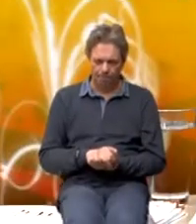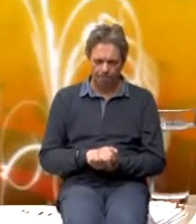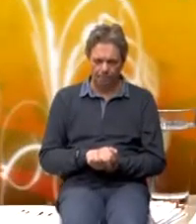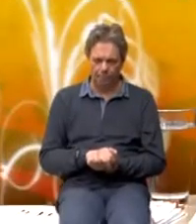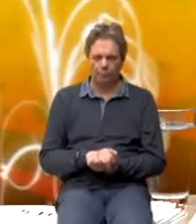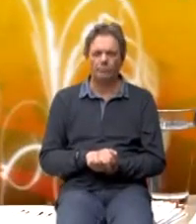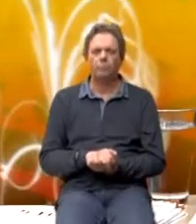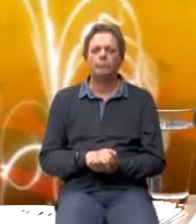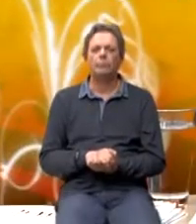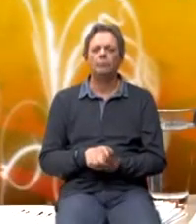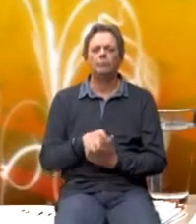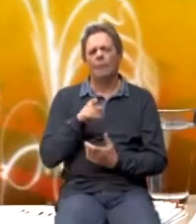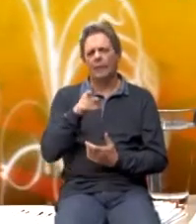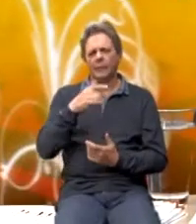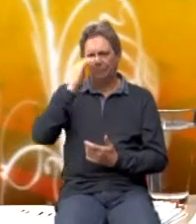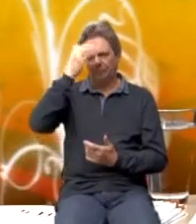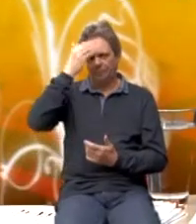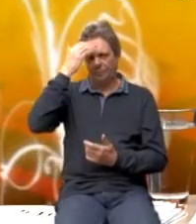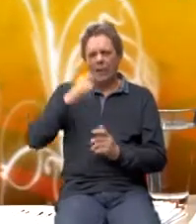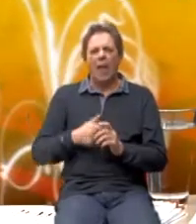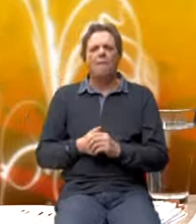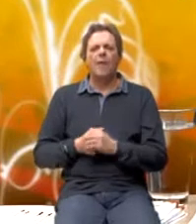rekla na Facebooku i gdje već dajem